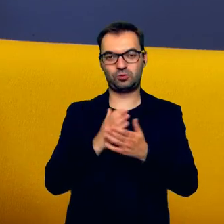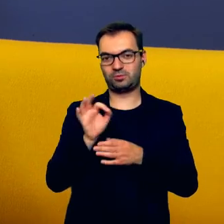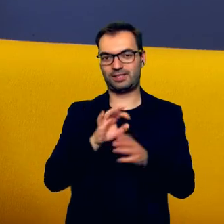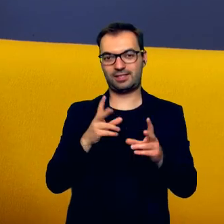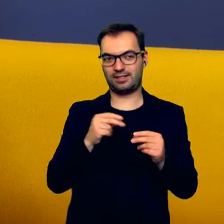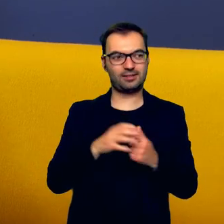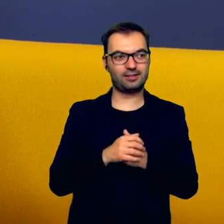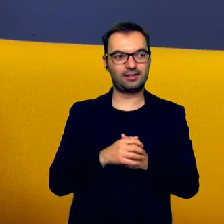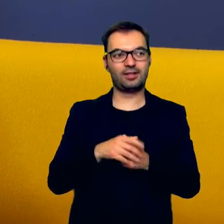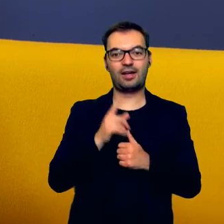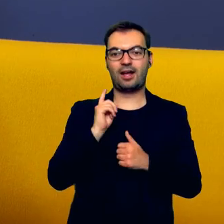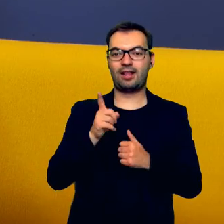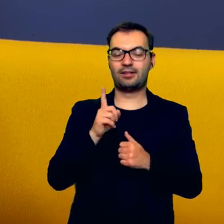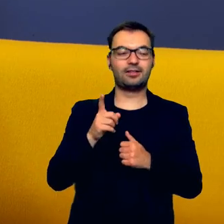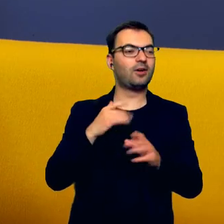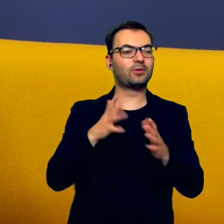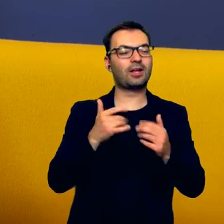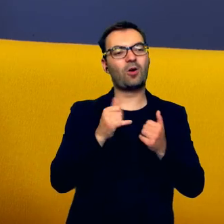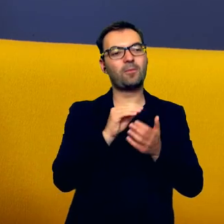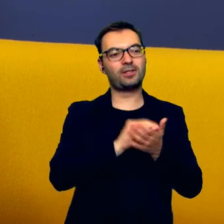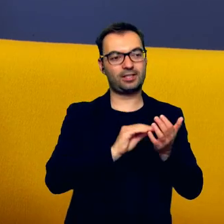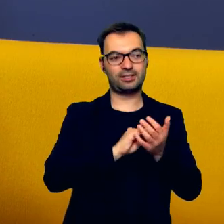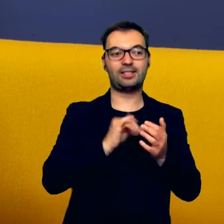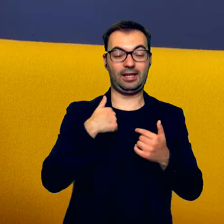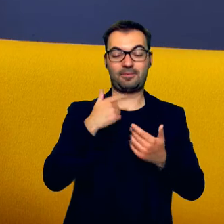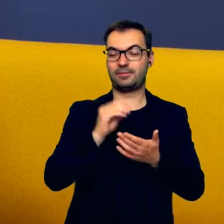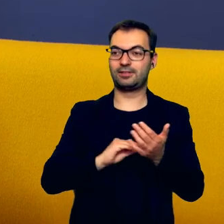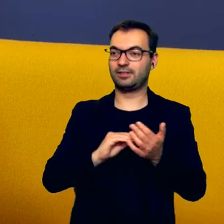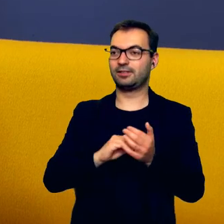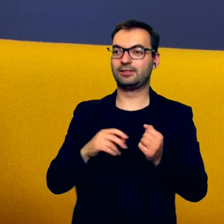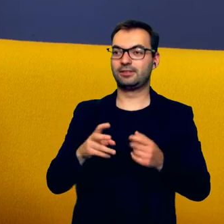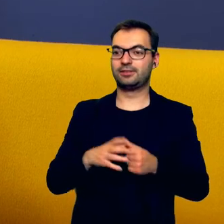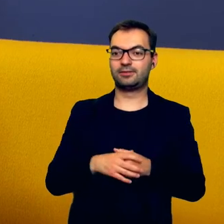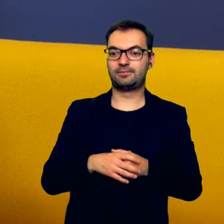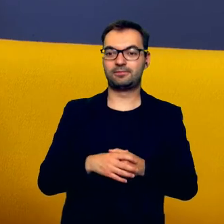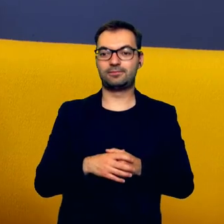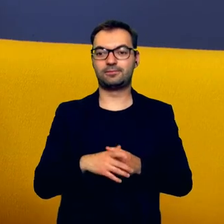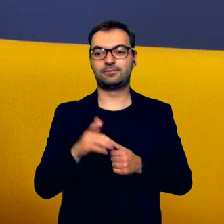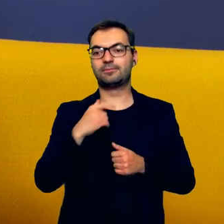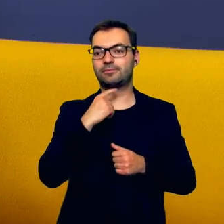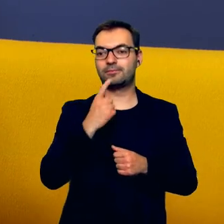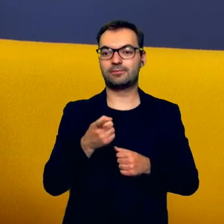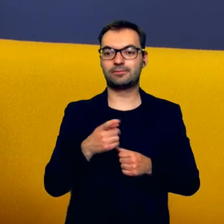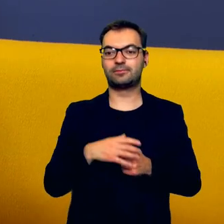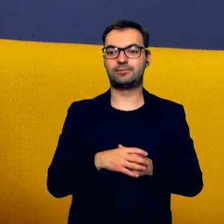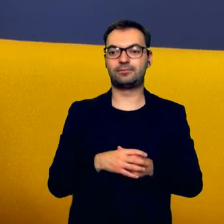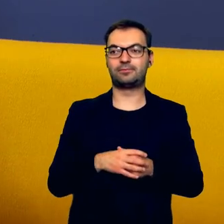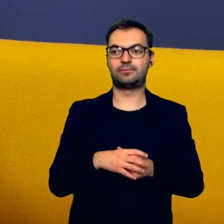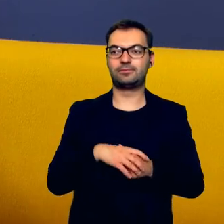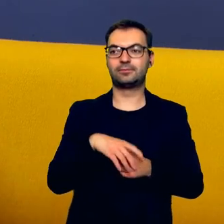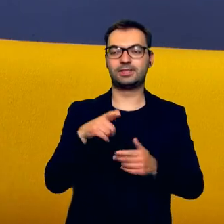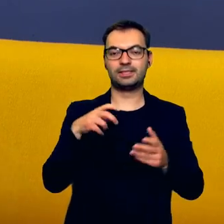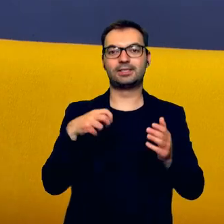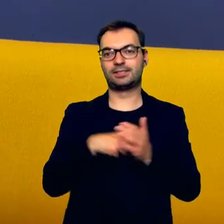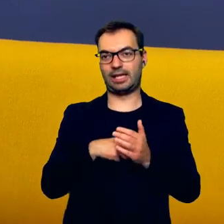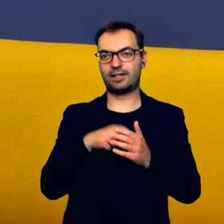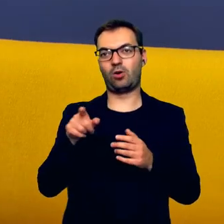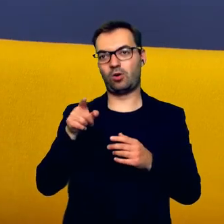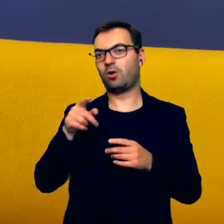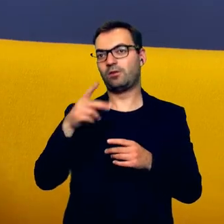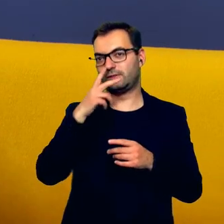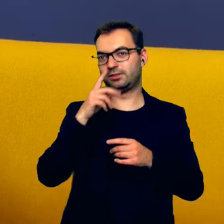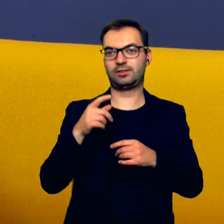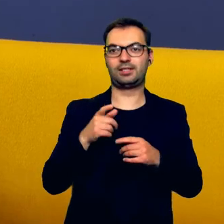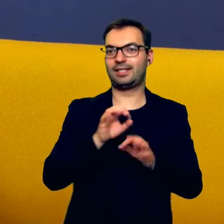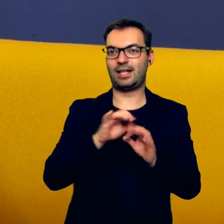specjalnych, ale pytam z perspektywy pisarza. Ale jako pisarz mogę powiedzieć, że takie bym cechy widział właśnie w